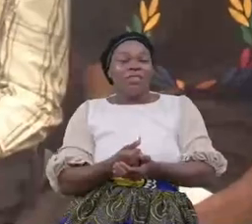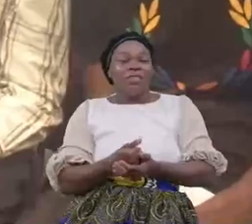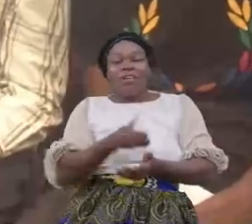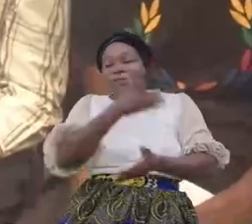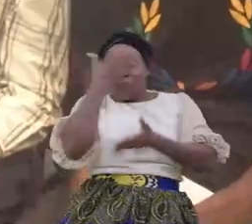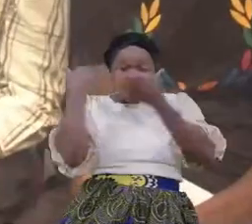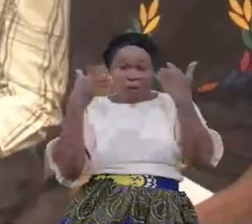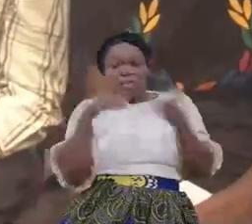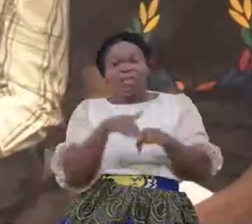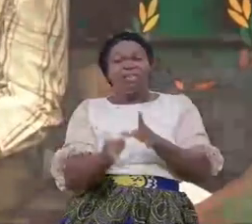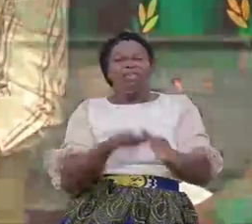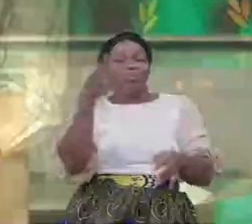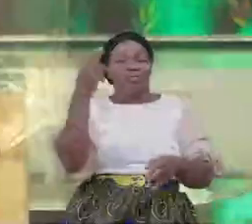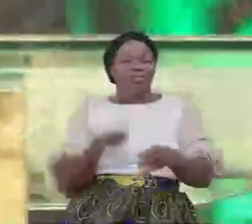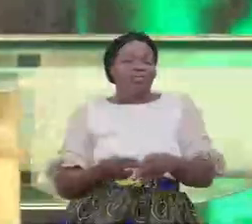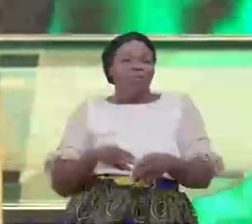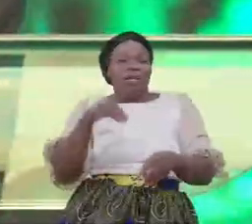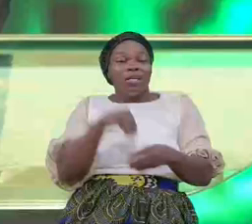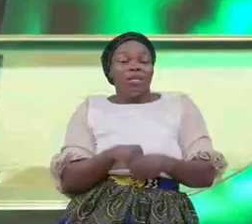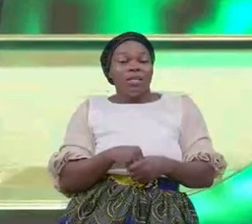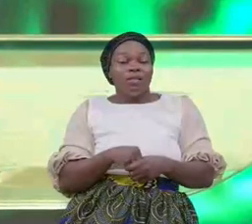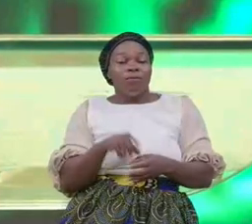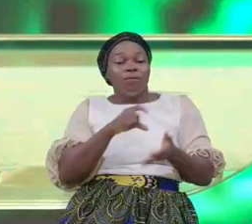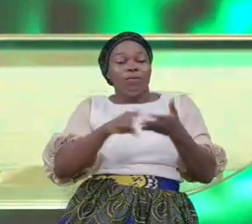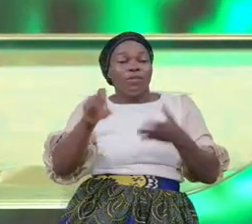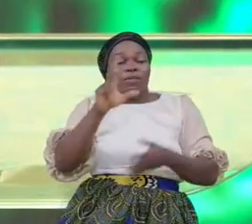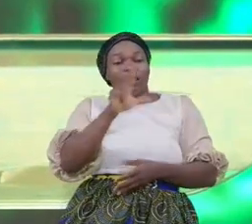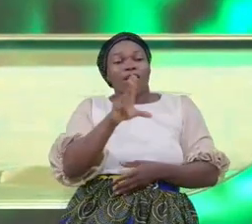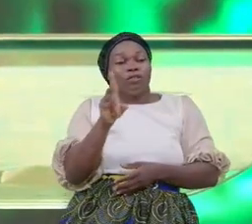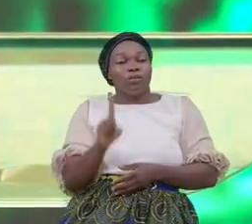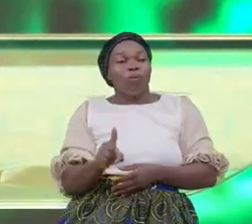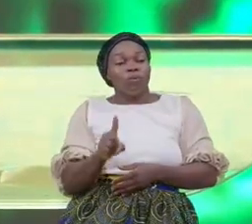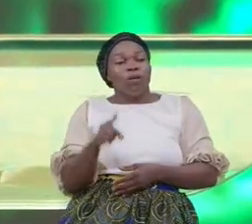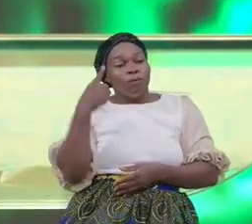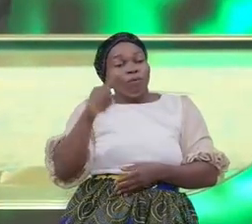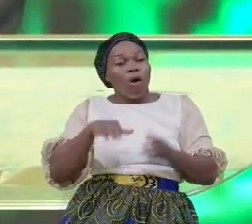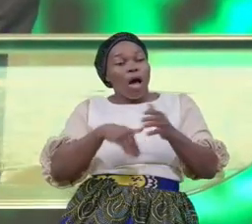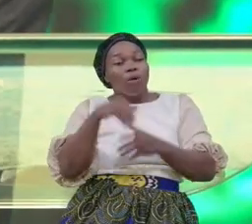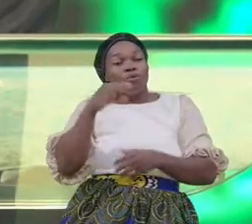Et ce qui est mis devant l'Éternel, toutes ces menaces seront oubliées. Tout sera oublié.